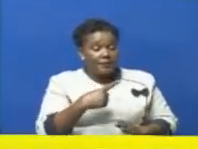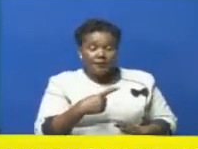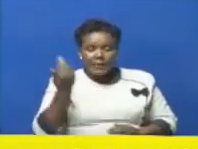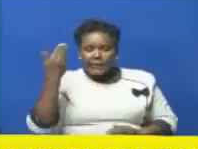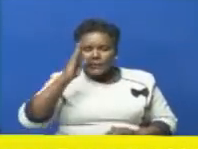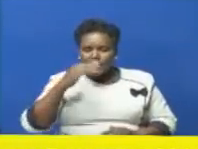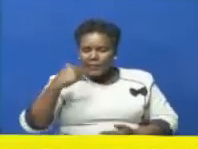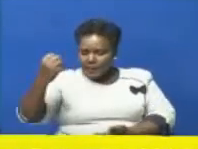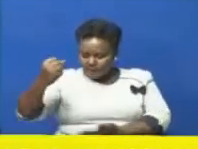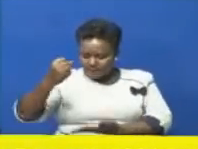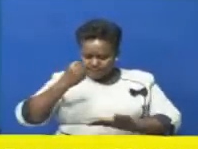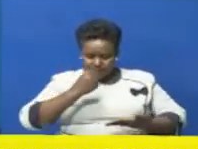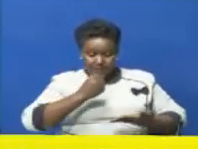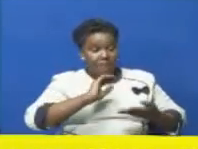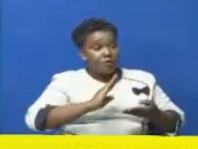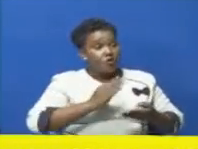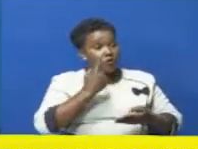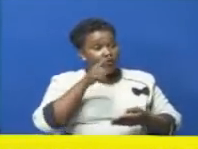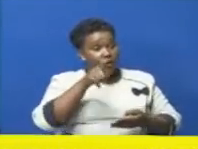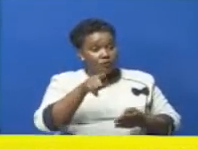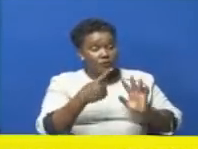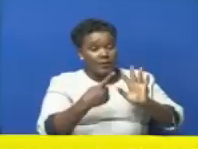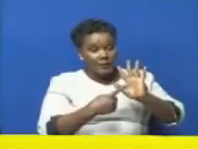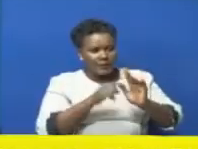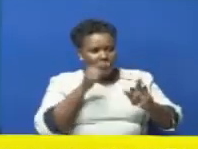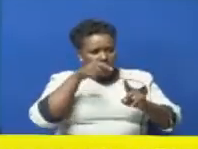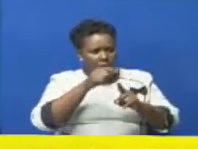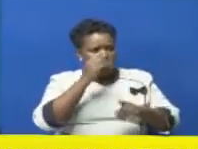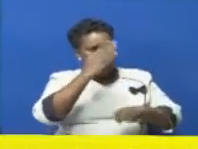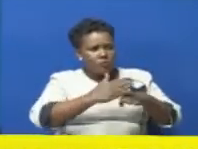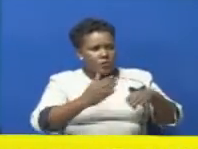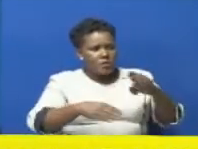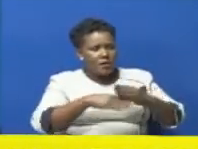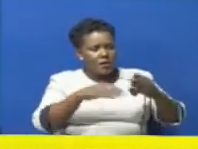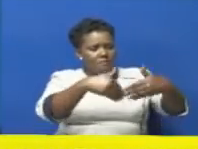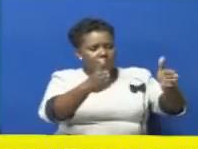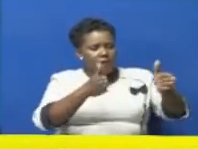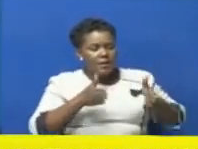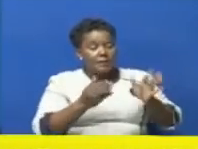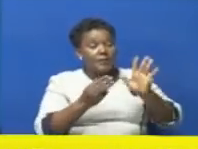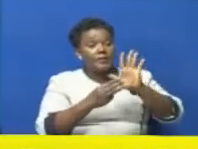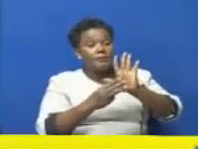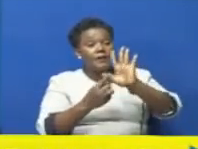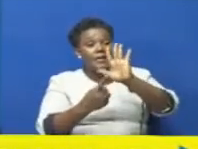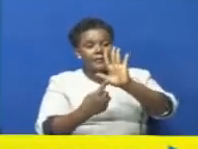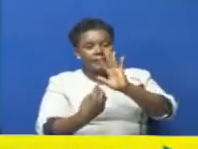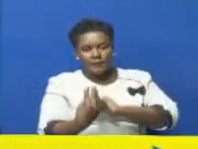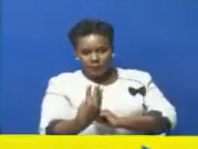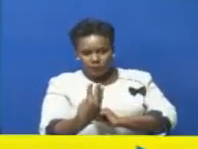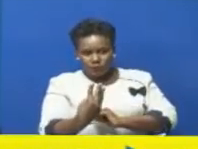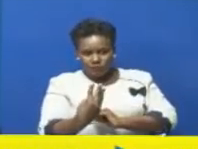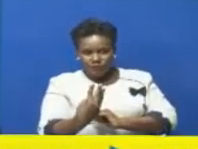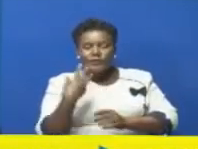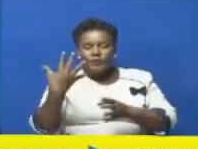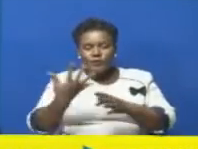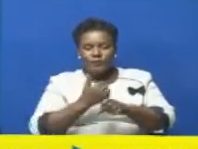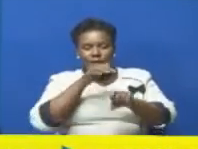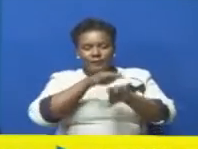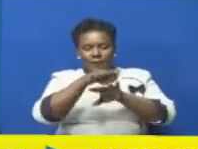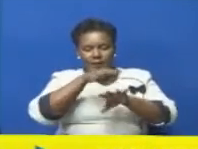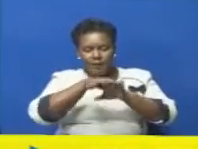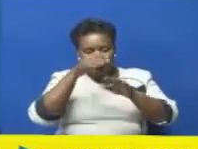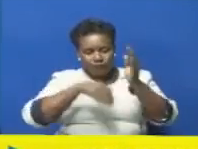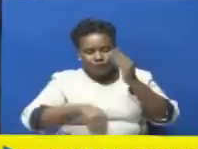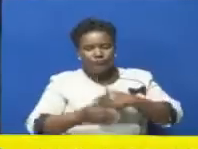1.6 kwa ajili ya ujenzi wa vyumba vya madarasa 83 wilayani humo. Taarifa zaidi yanayo Edigan Kilabo.